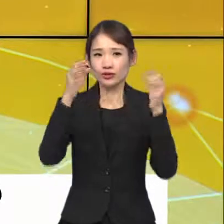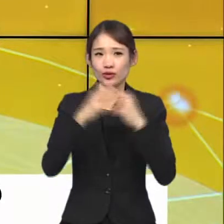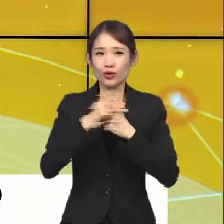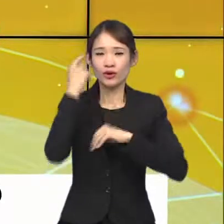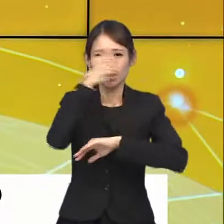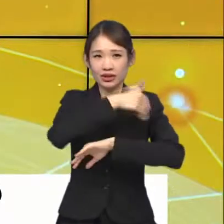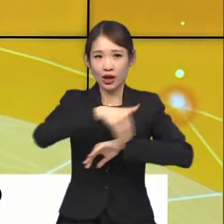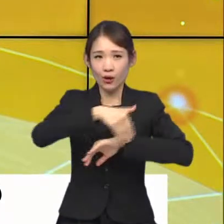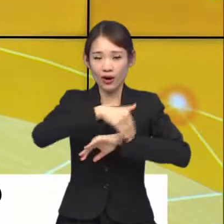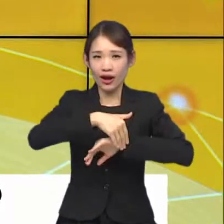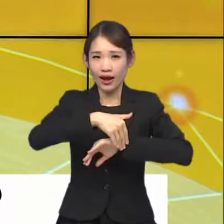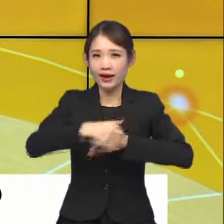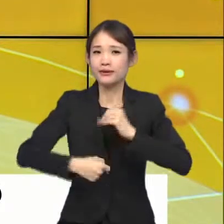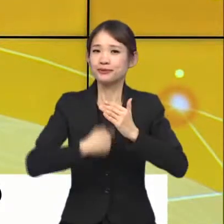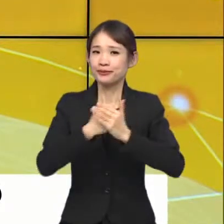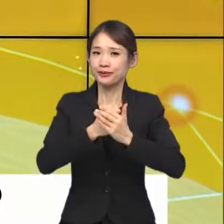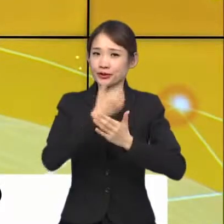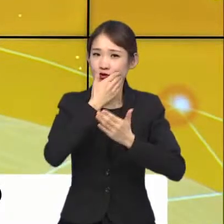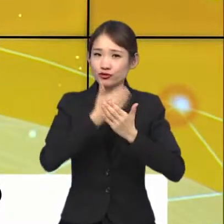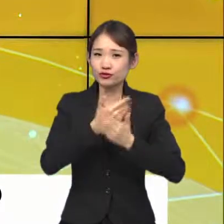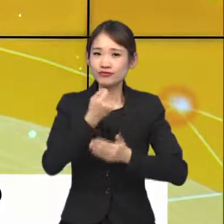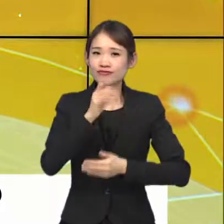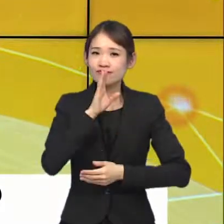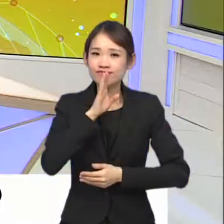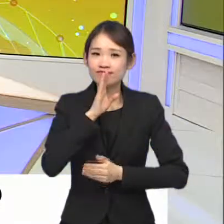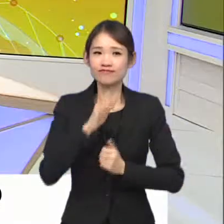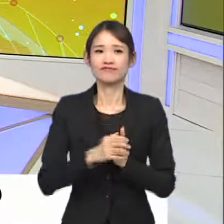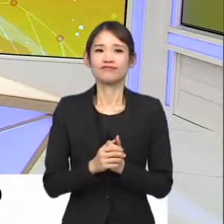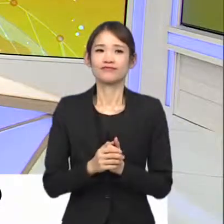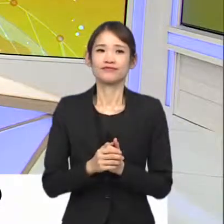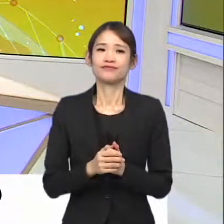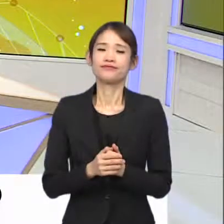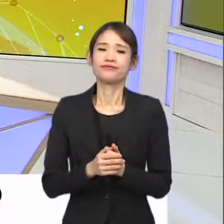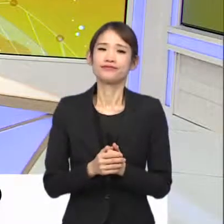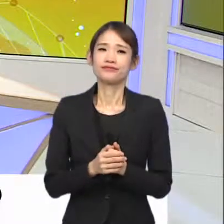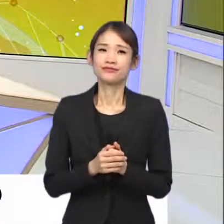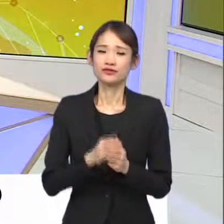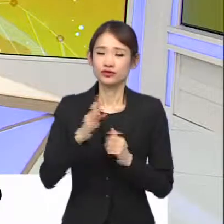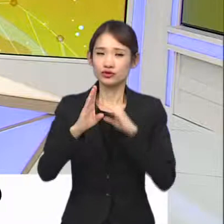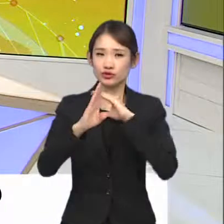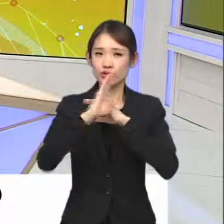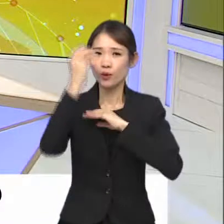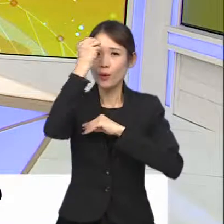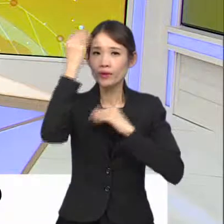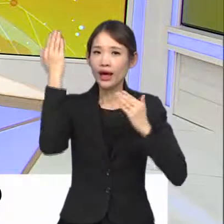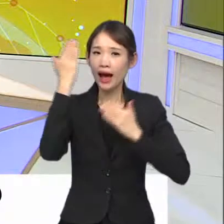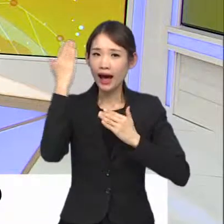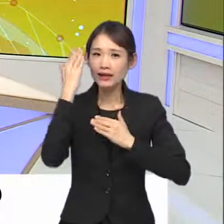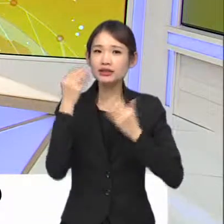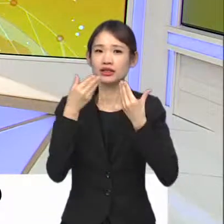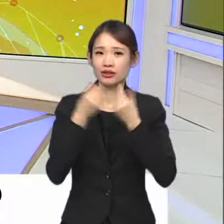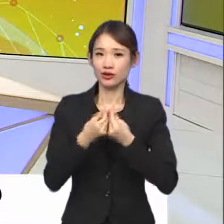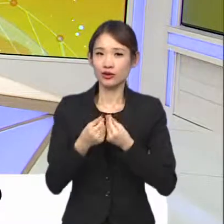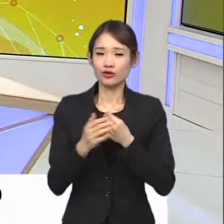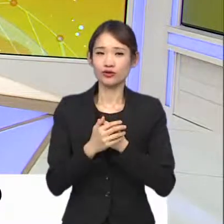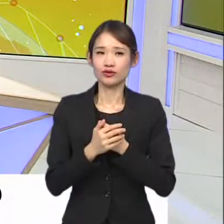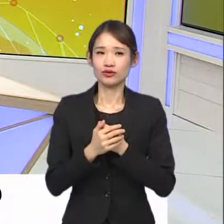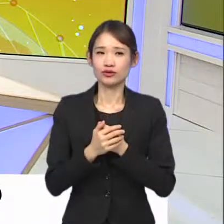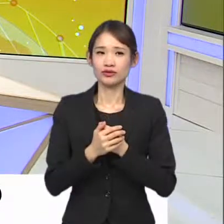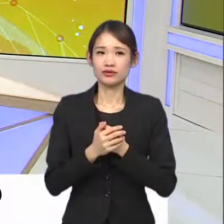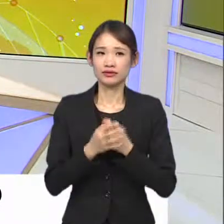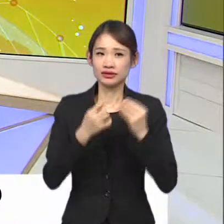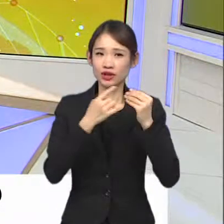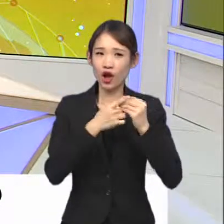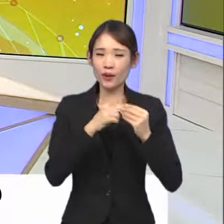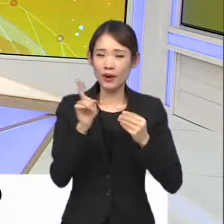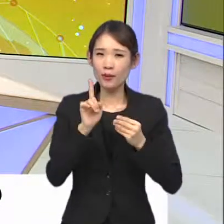세우는 것도 중요할 것 같거든요 4 그 중 고등학생 같은 경우에는 이제 첫 내신